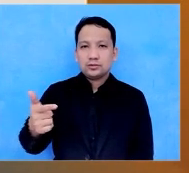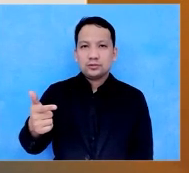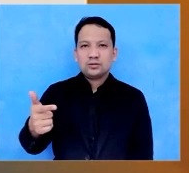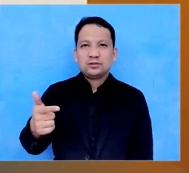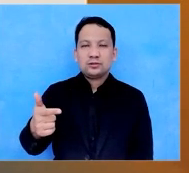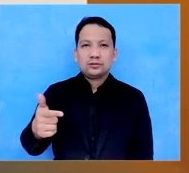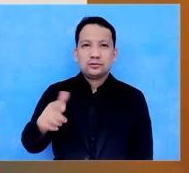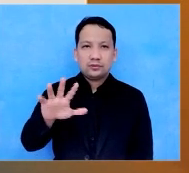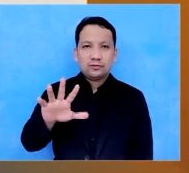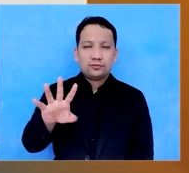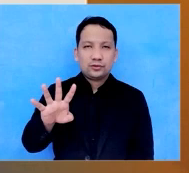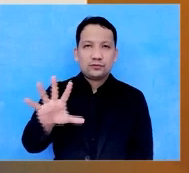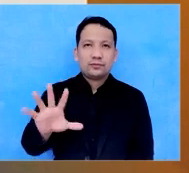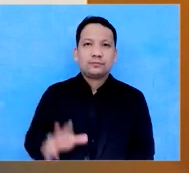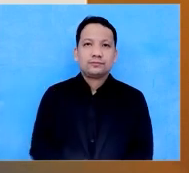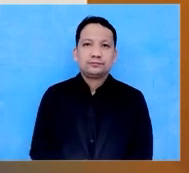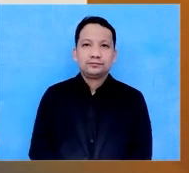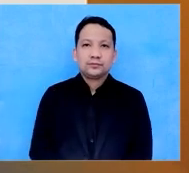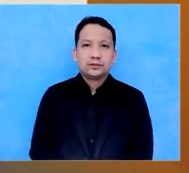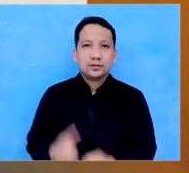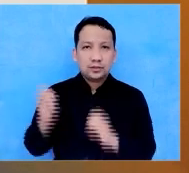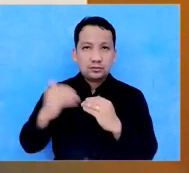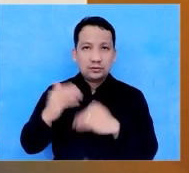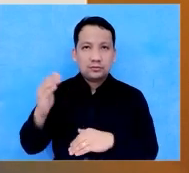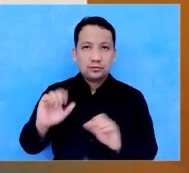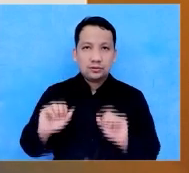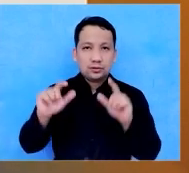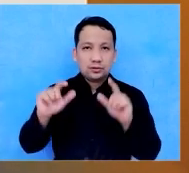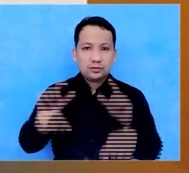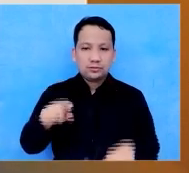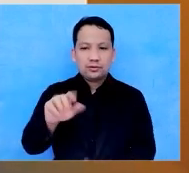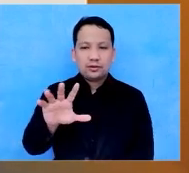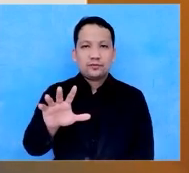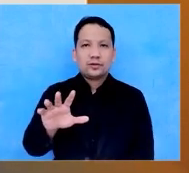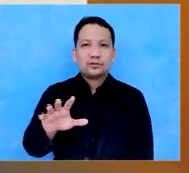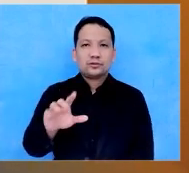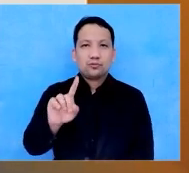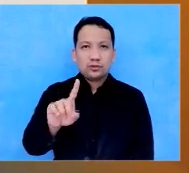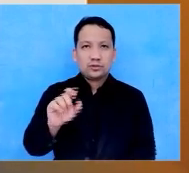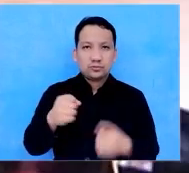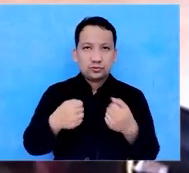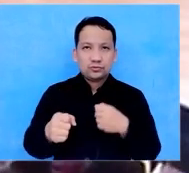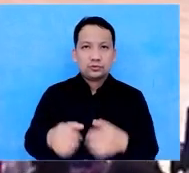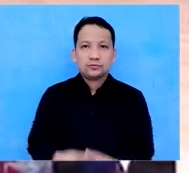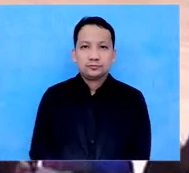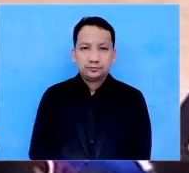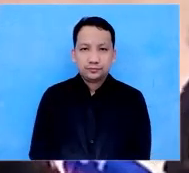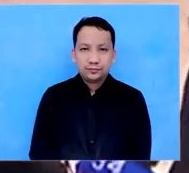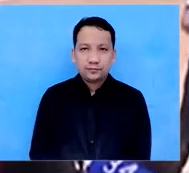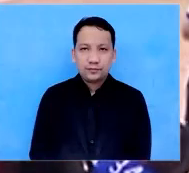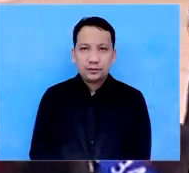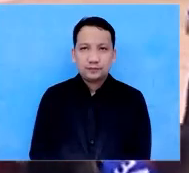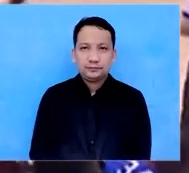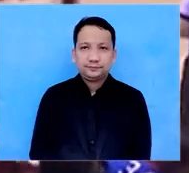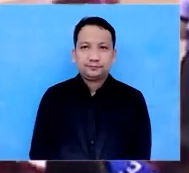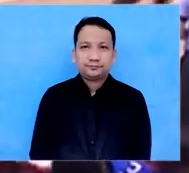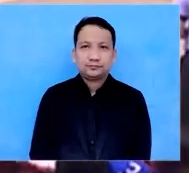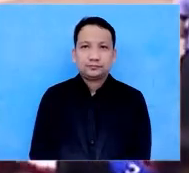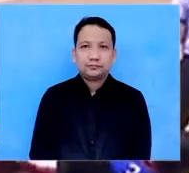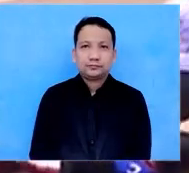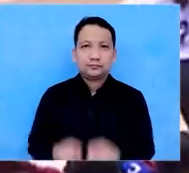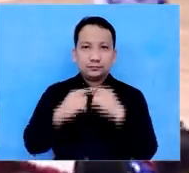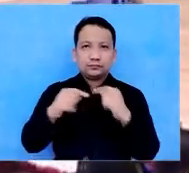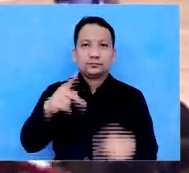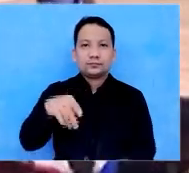ng 5:45 p.m. Abangan din yan live dito sa TV5 at sa One Sports. Opisyal naman ang inanunsyo ng